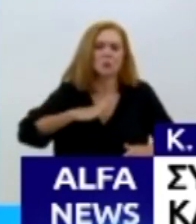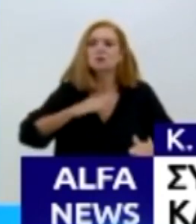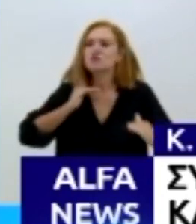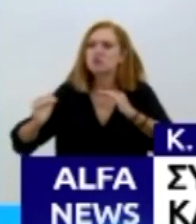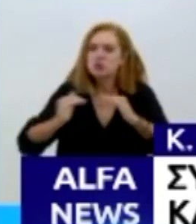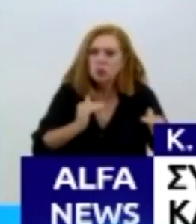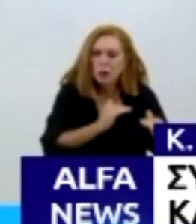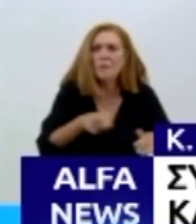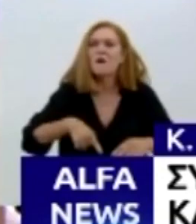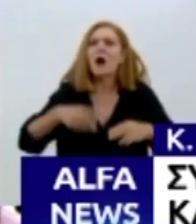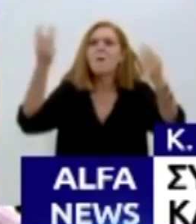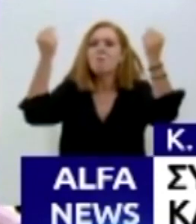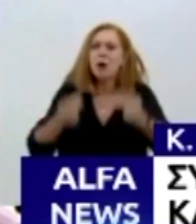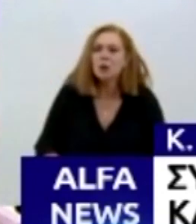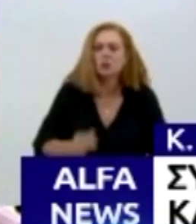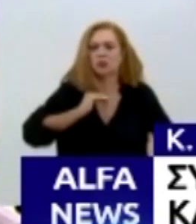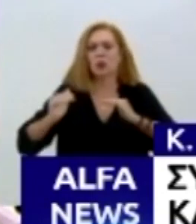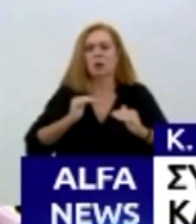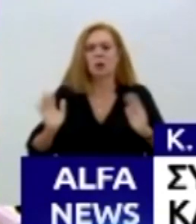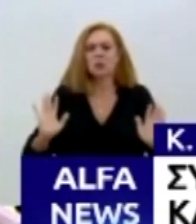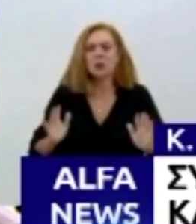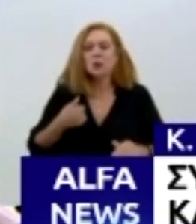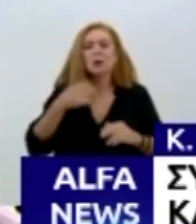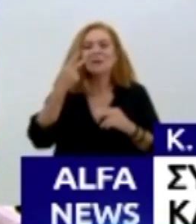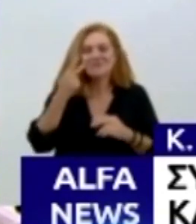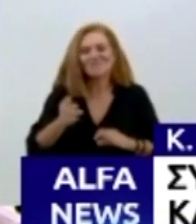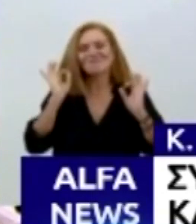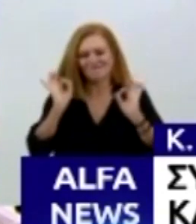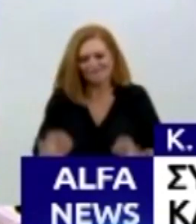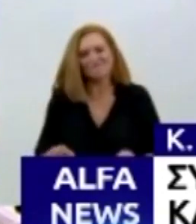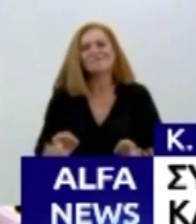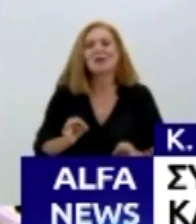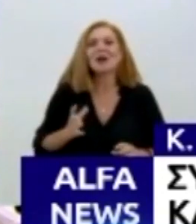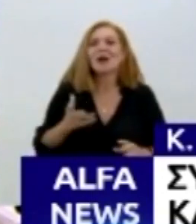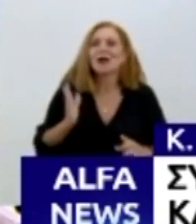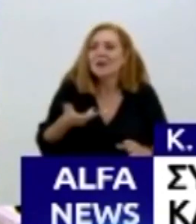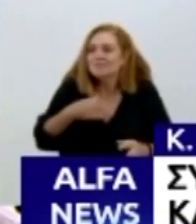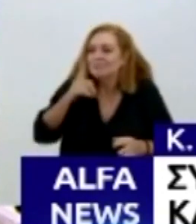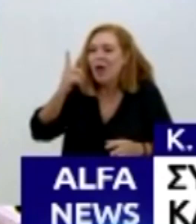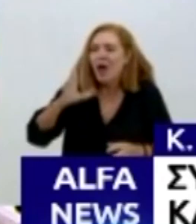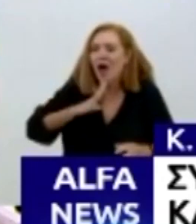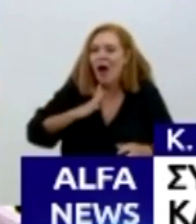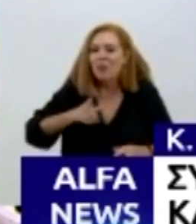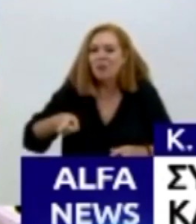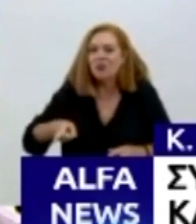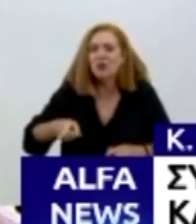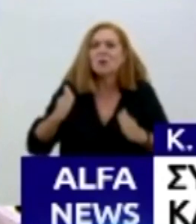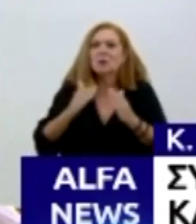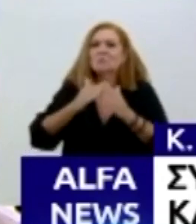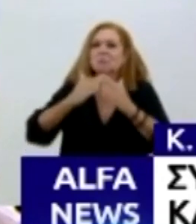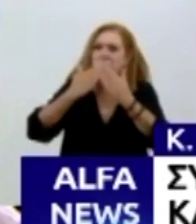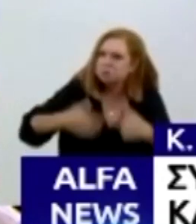ζωές και περιουσίες. Και διαπίστωσα πόσο δύσκολα εξηγείται σε κάποιον που έχασε το σπίτι